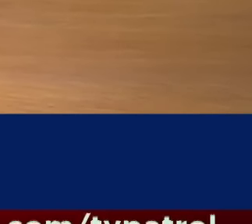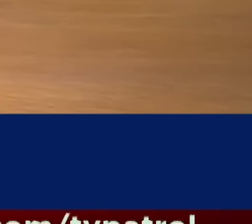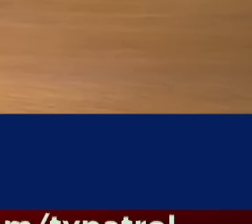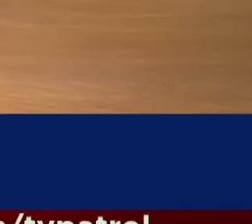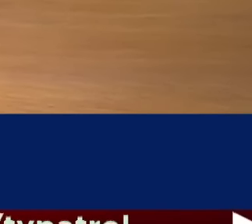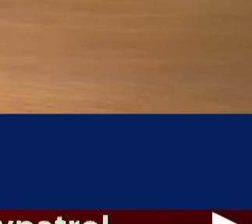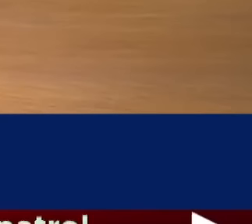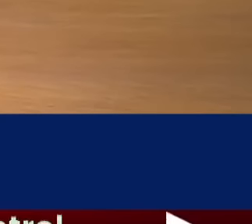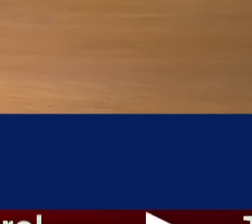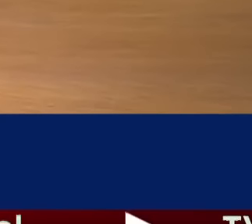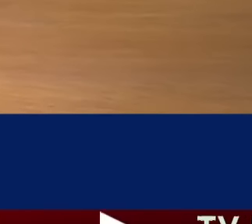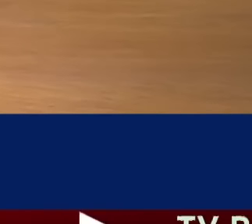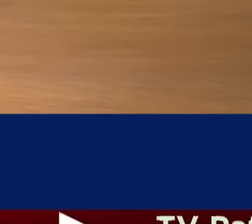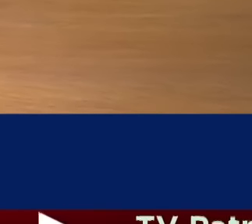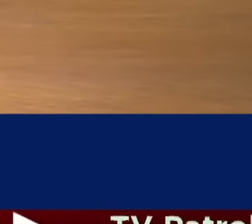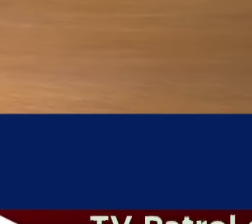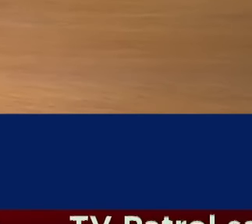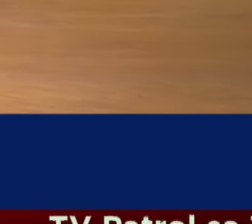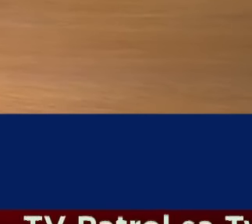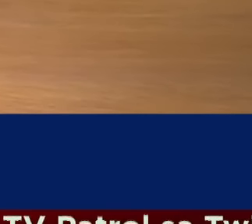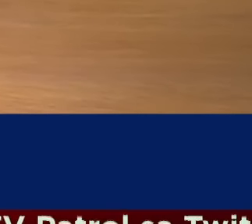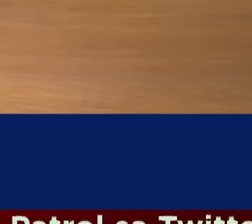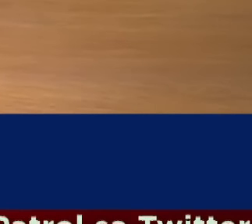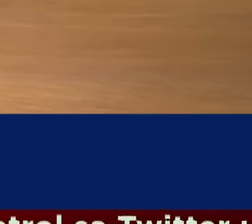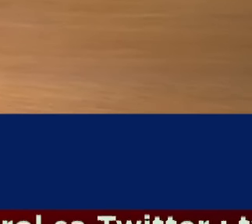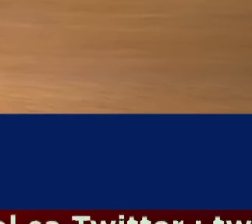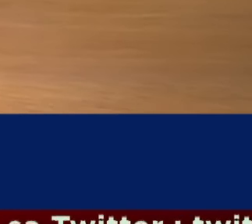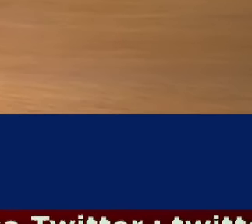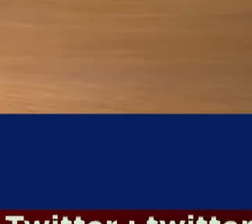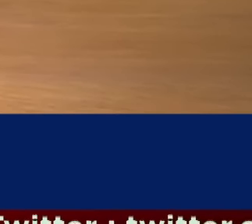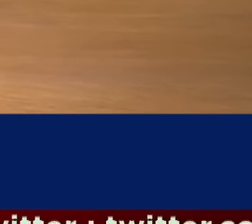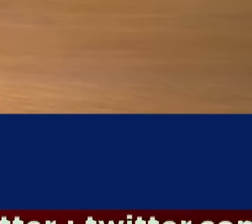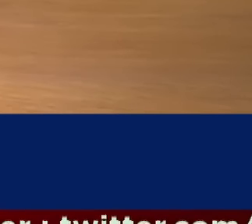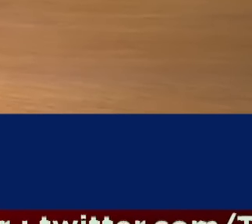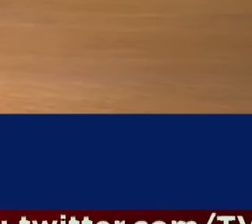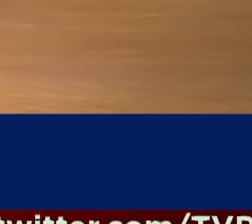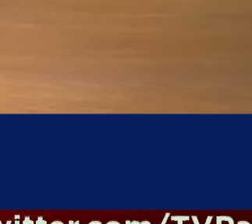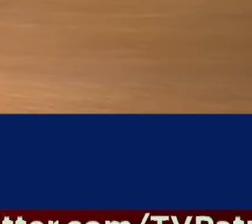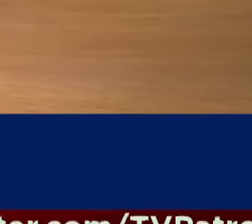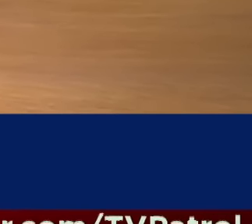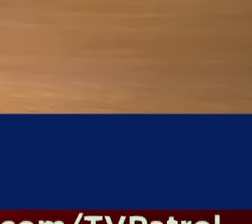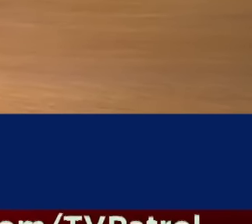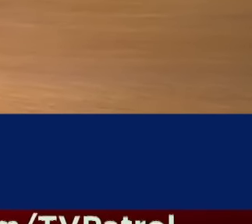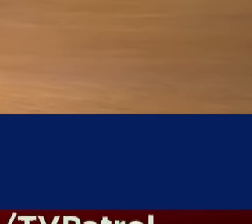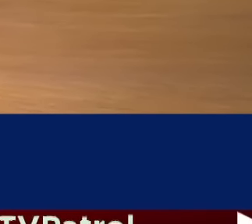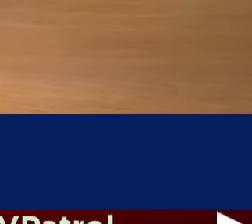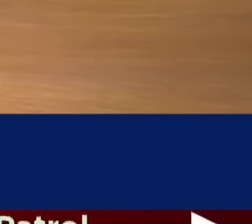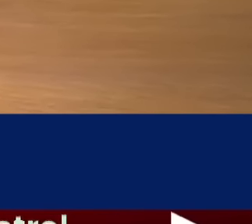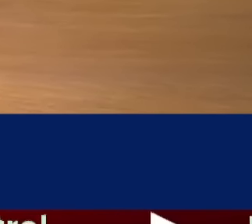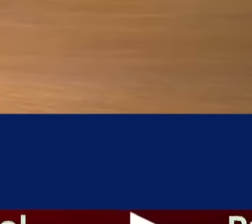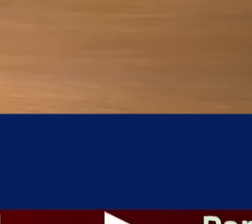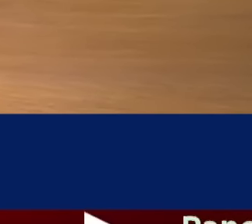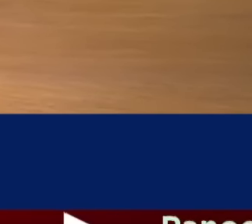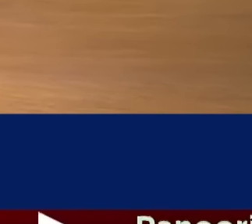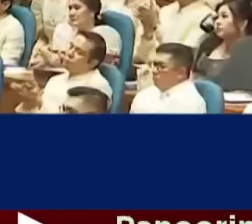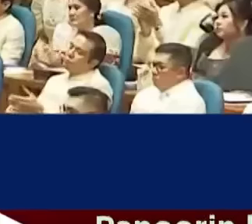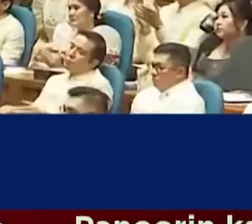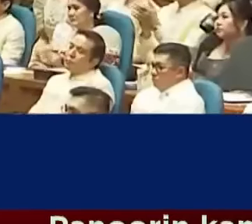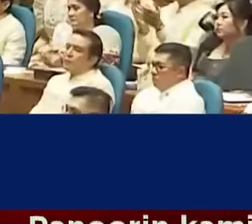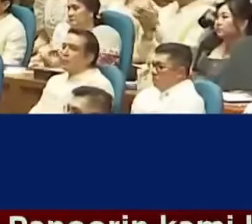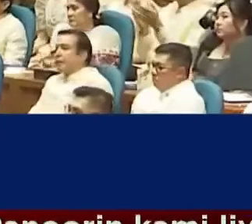pandemic and addressing the weaknesses that it has exposed. Healthier communities and lifestyles are our